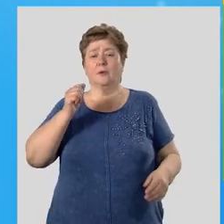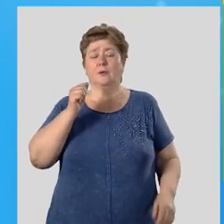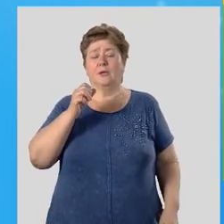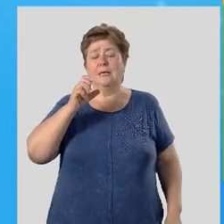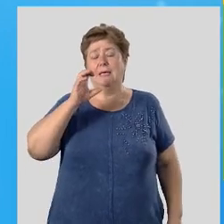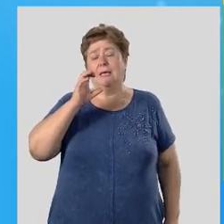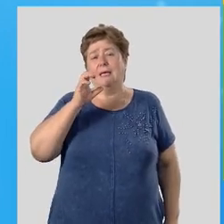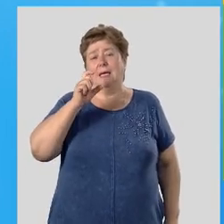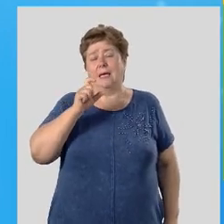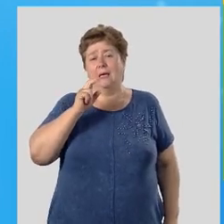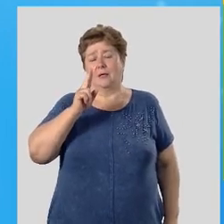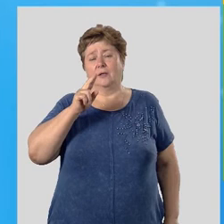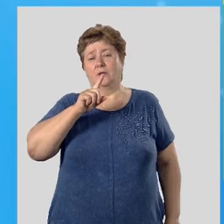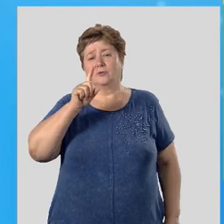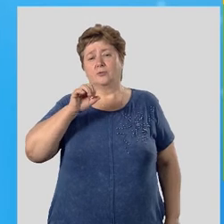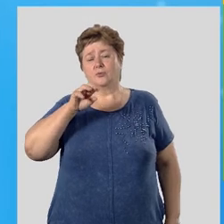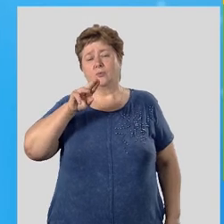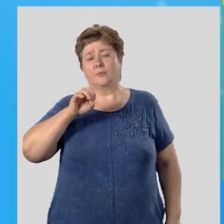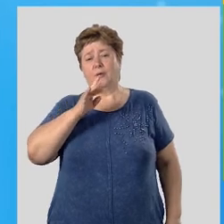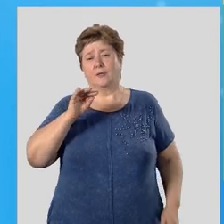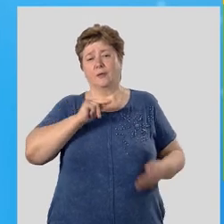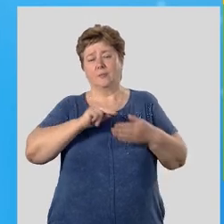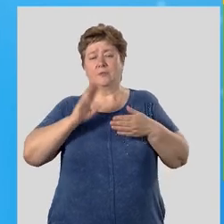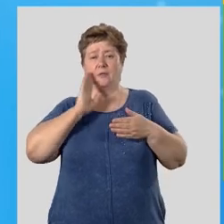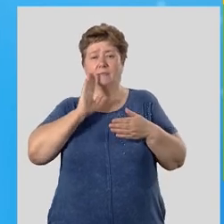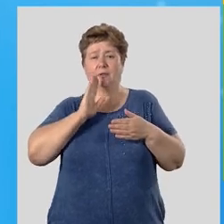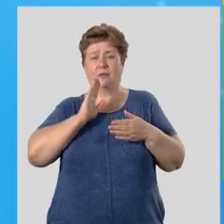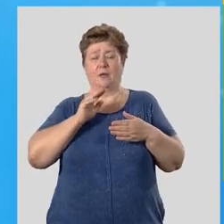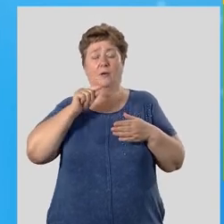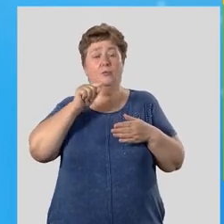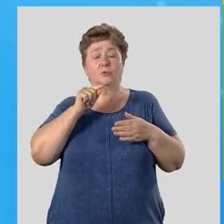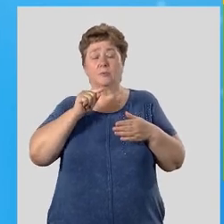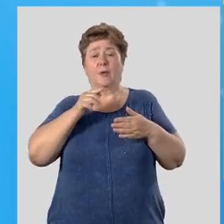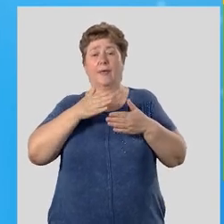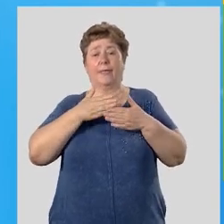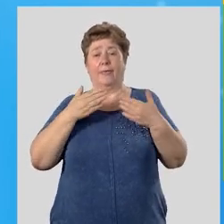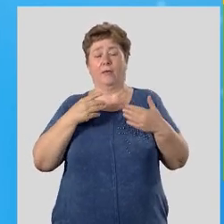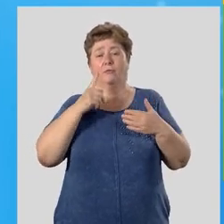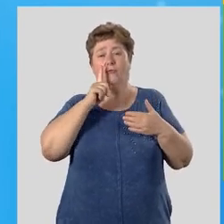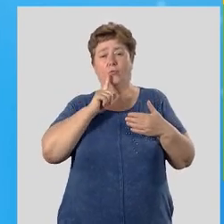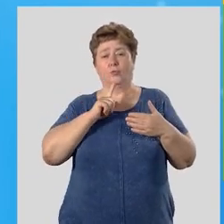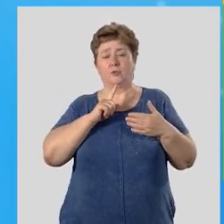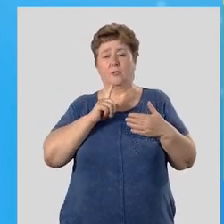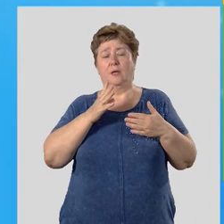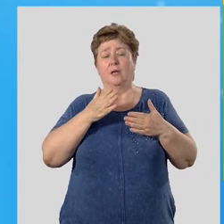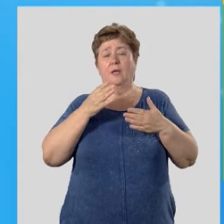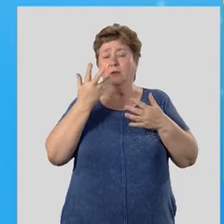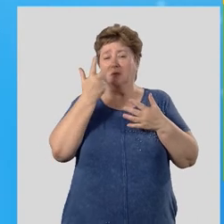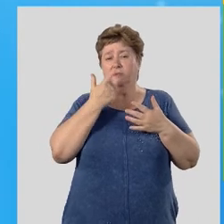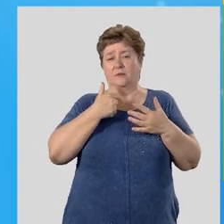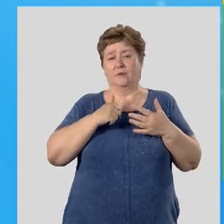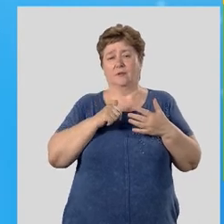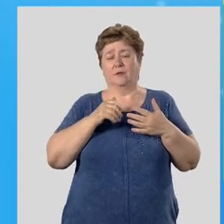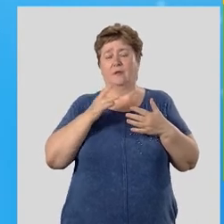Антуан де Сент-Экзюпери писал: «Вода, у тебя нет ни вкуса, ни